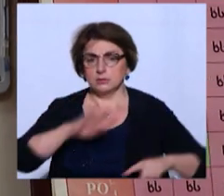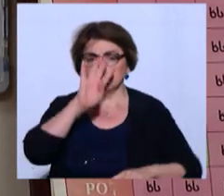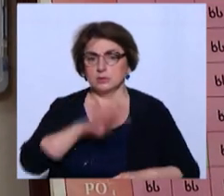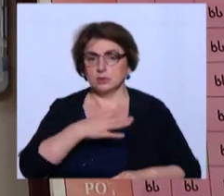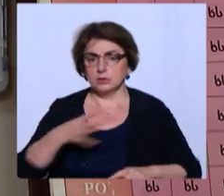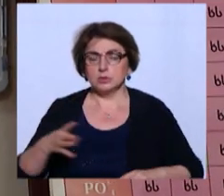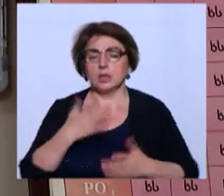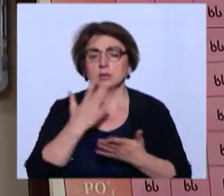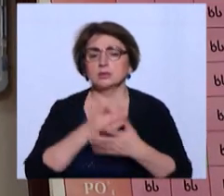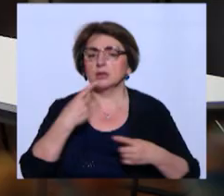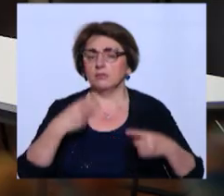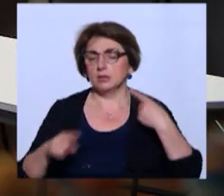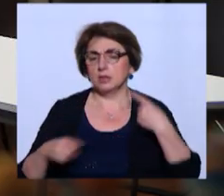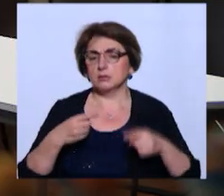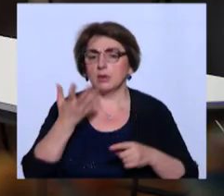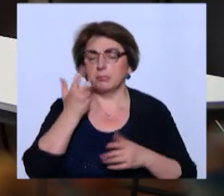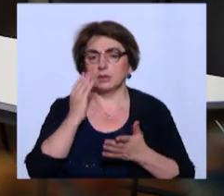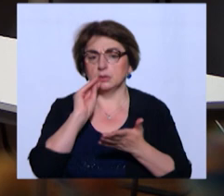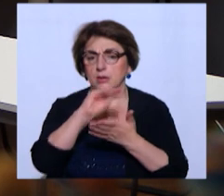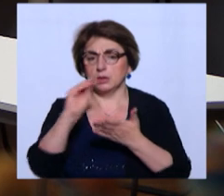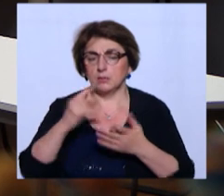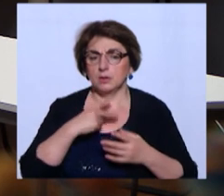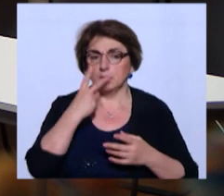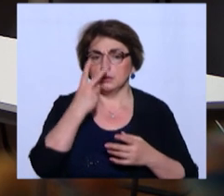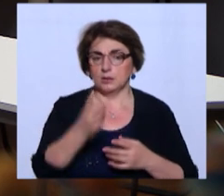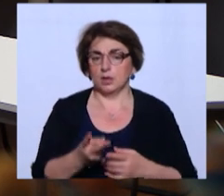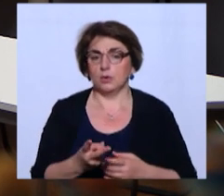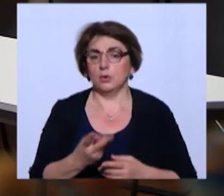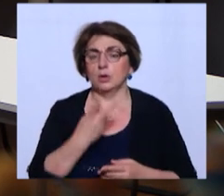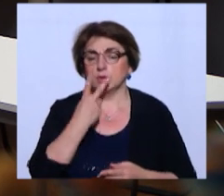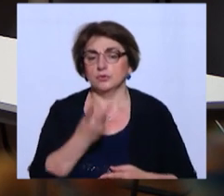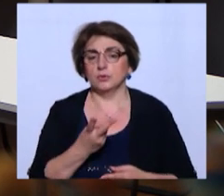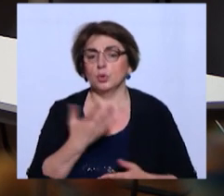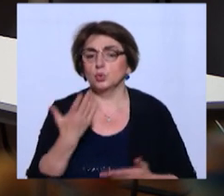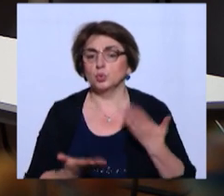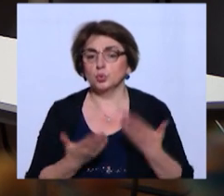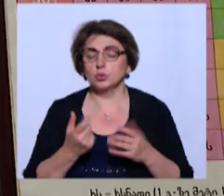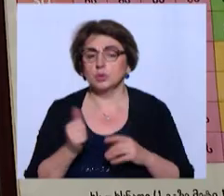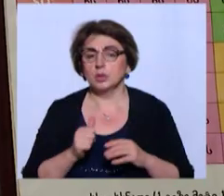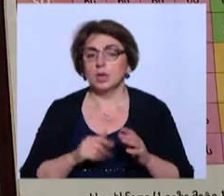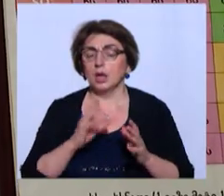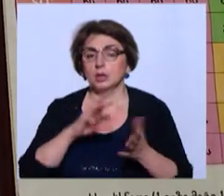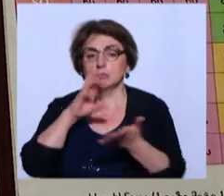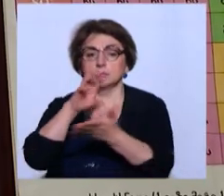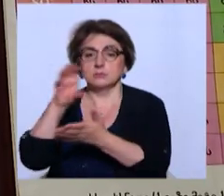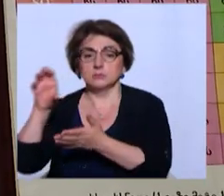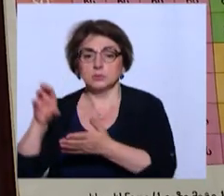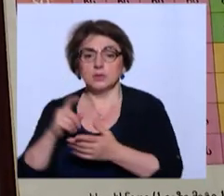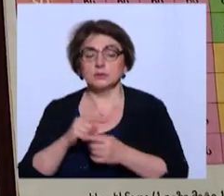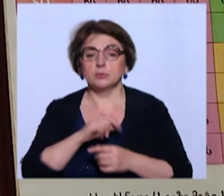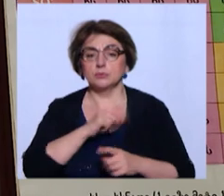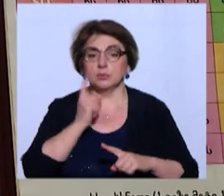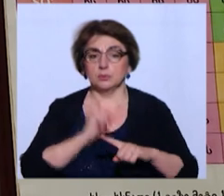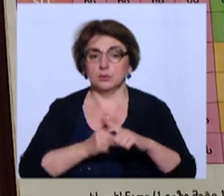სხვადასხვა ფერით არის გამოსახული. მე მინდა ახლა შენ გაჩვენო, თუ საით არიან მოთავსებული მეტალები,